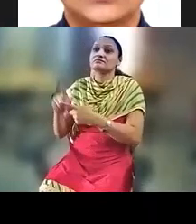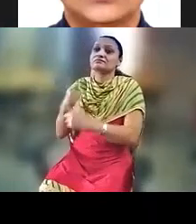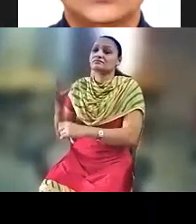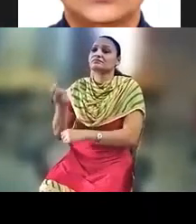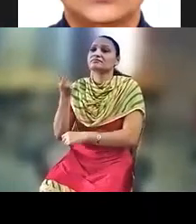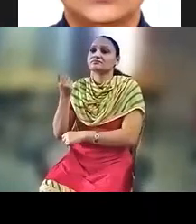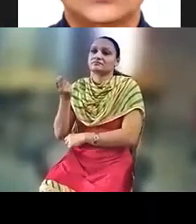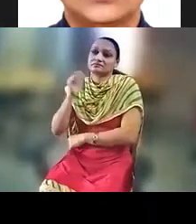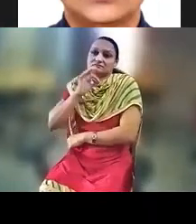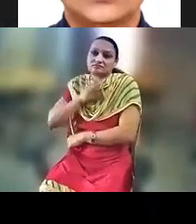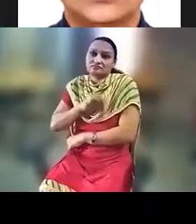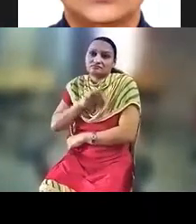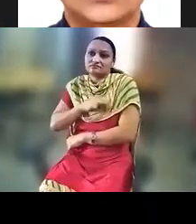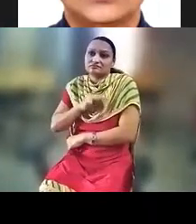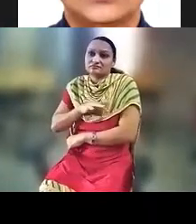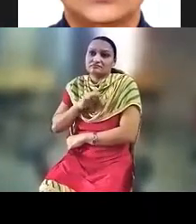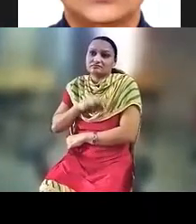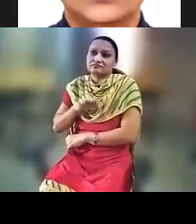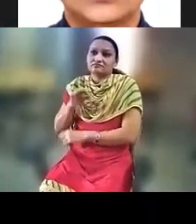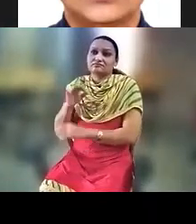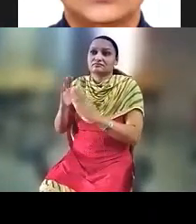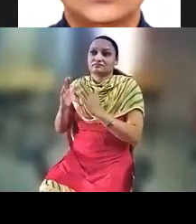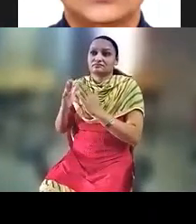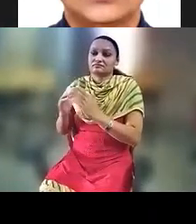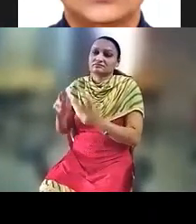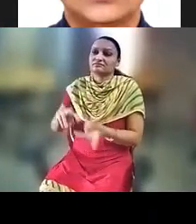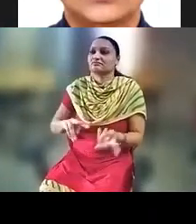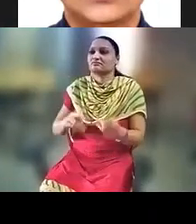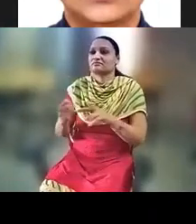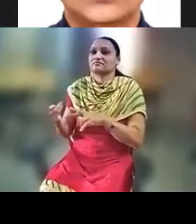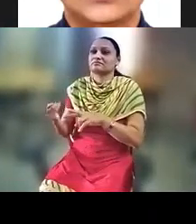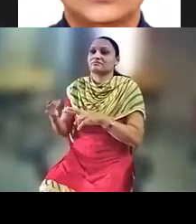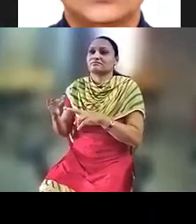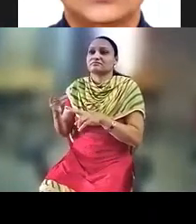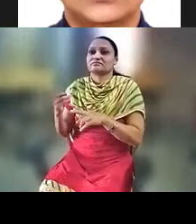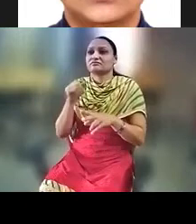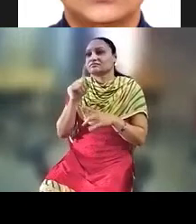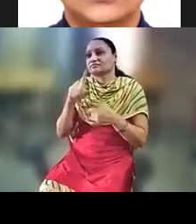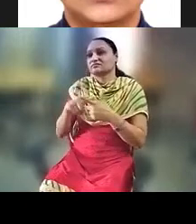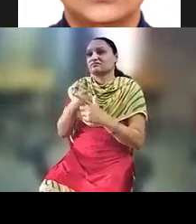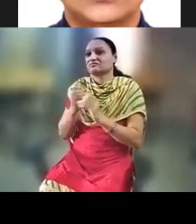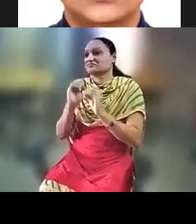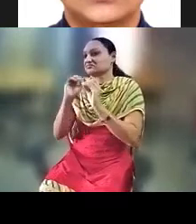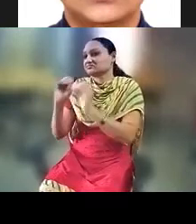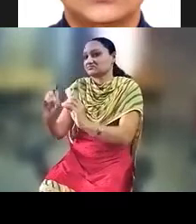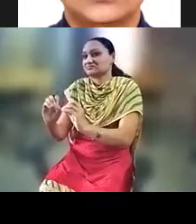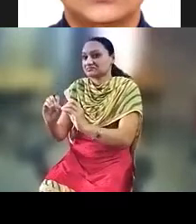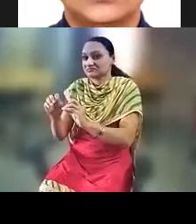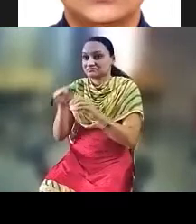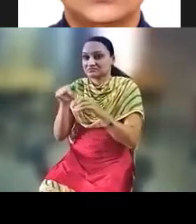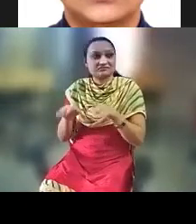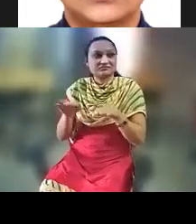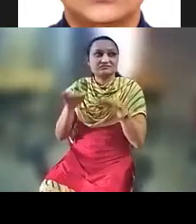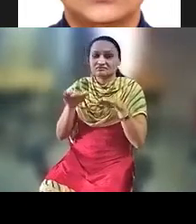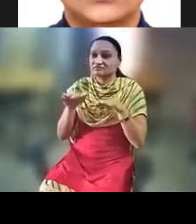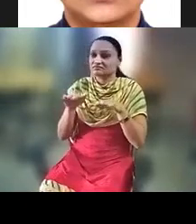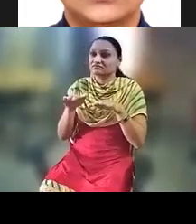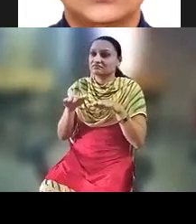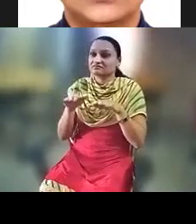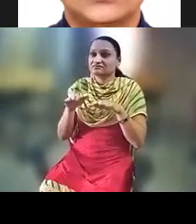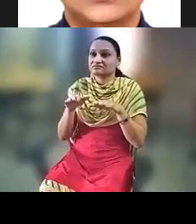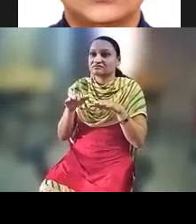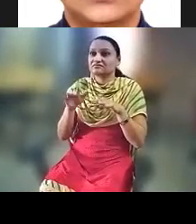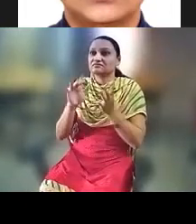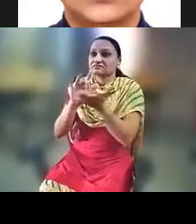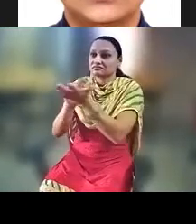के अंदर अपने घर जाना पड़ा, तो उनका वो एम्प्लॉयमेंट चला गया, वो सिक्योरिटी चली गई। और भी बहुत सारी ऐसी इंडस्ट्रीज